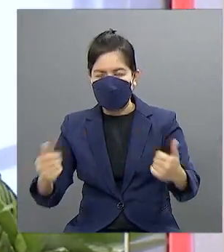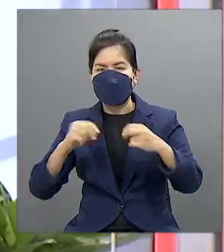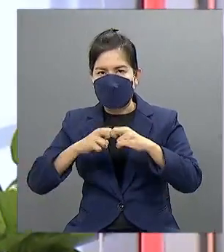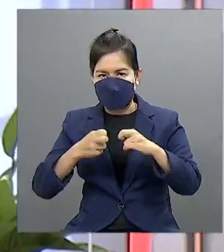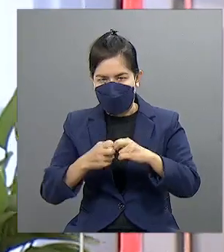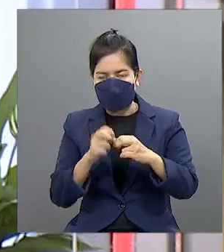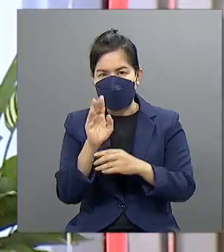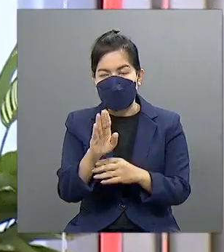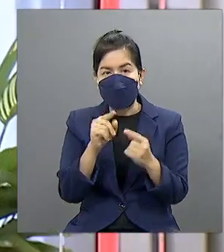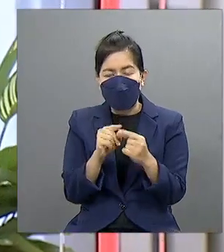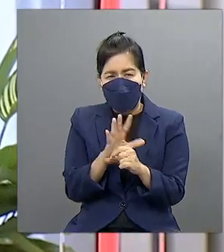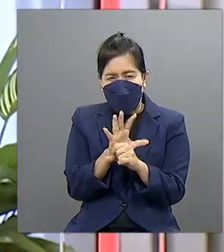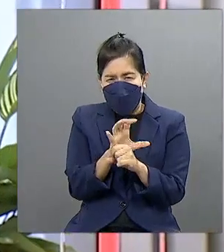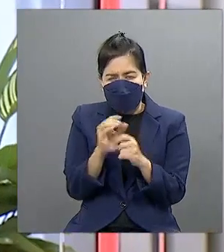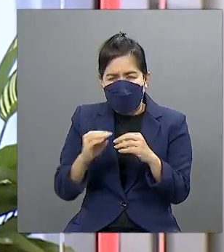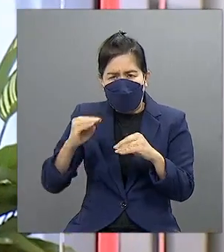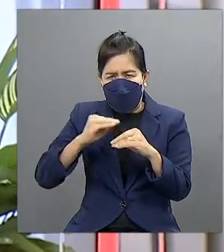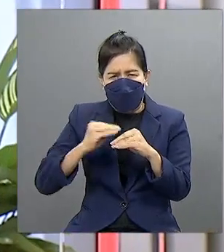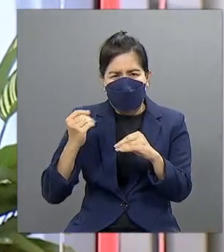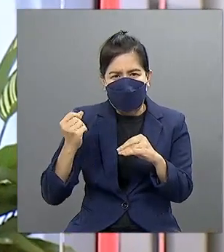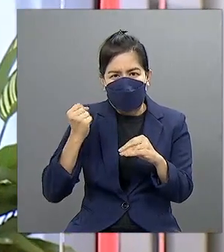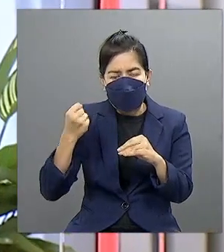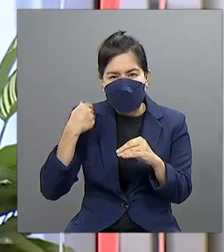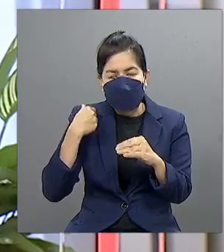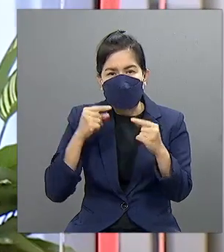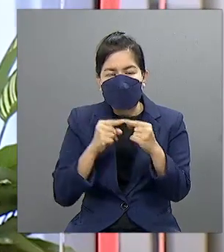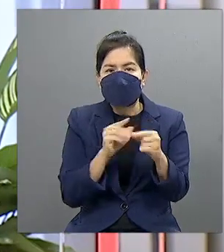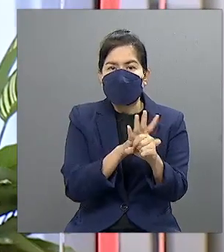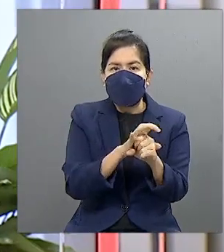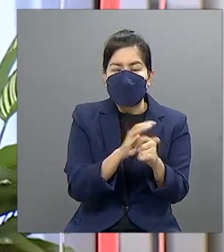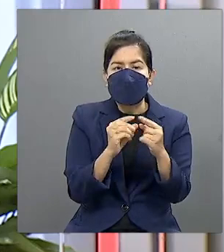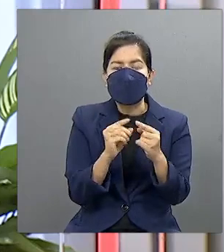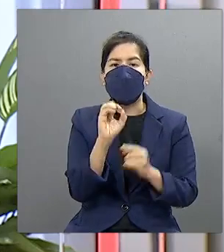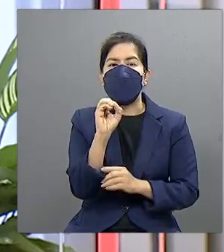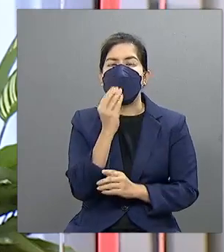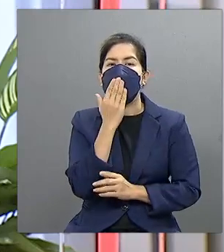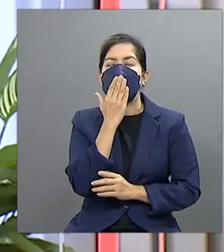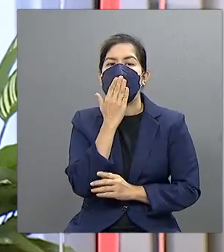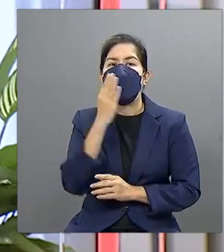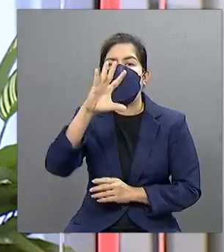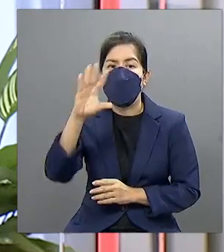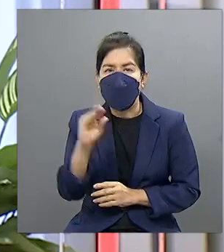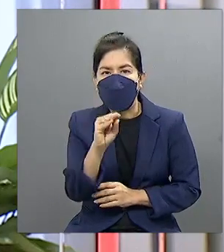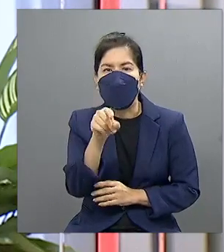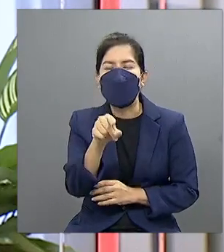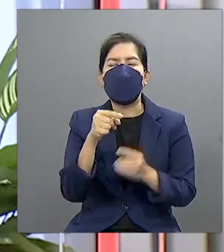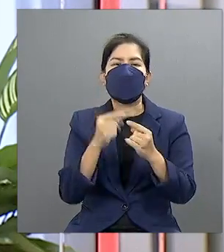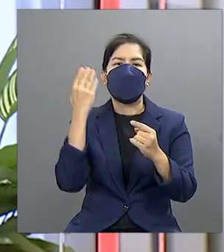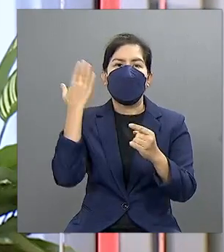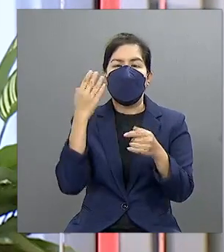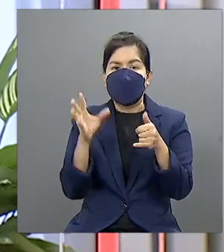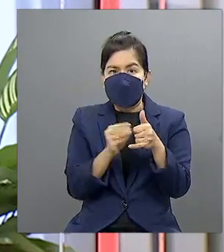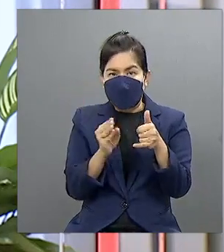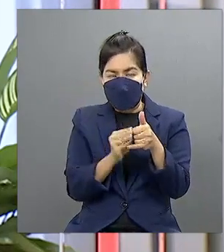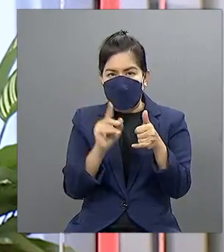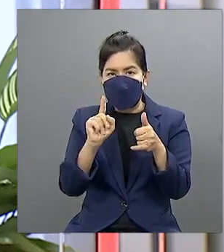นนี้เนี่ยเขาเรียกว่าก็เขาเรียกว่ากระแสมาแรงเลยแหละเพราะว่าก็ติดเชื้อกันไวมากอย่างเมื่อวานอัปเดตล่าสุดก็ 1,780 ค